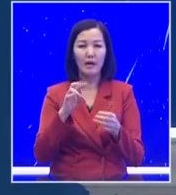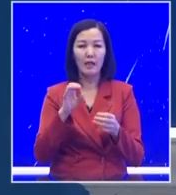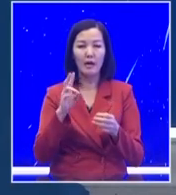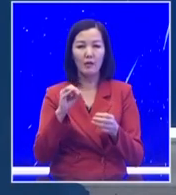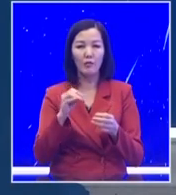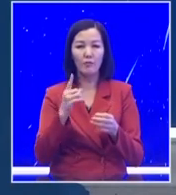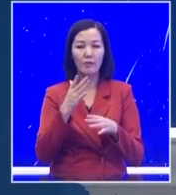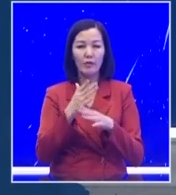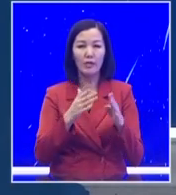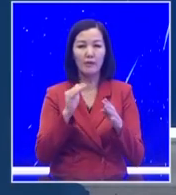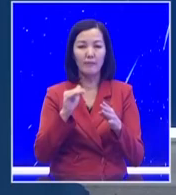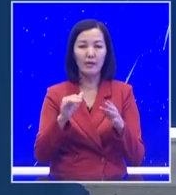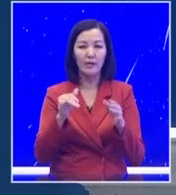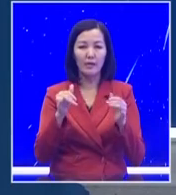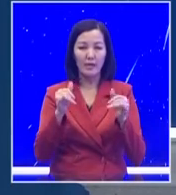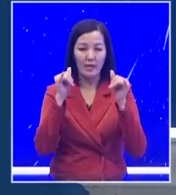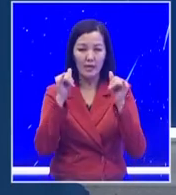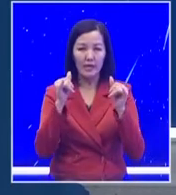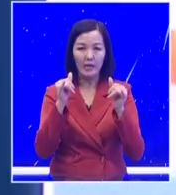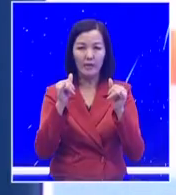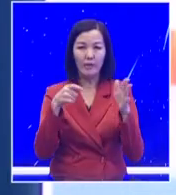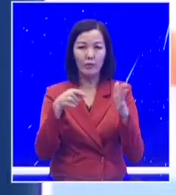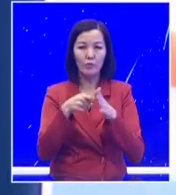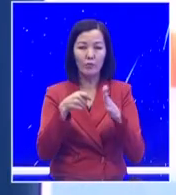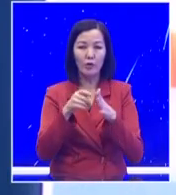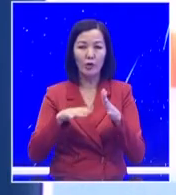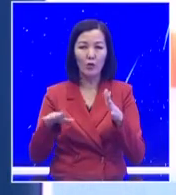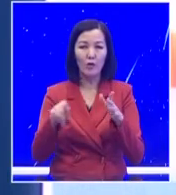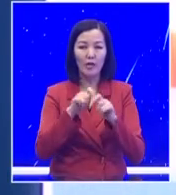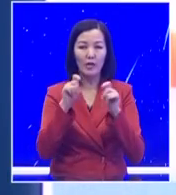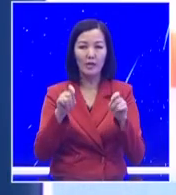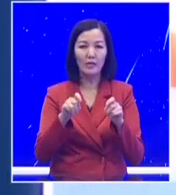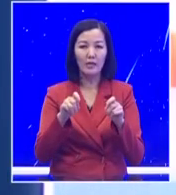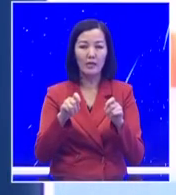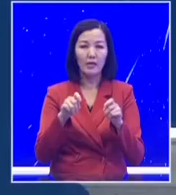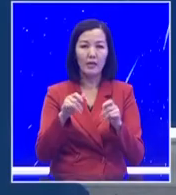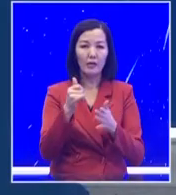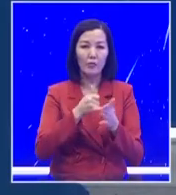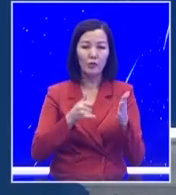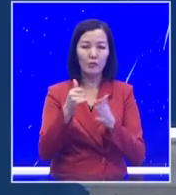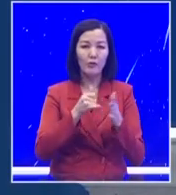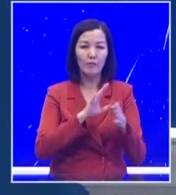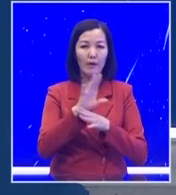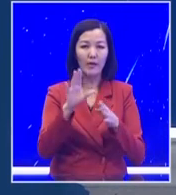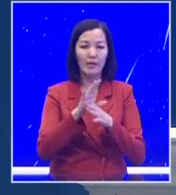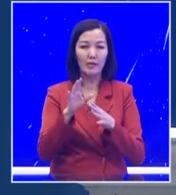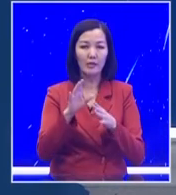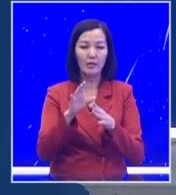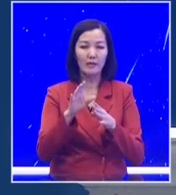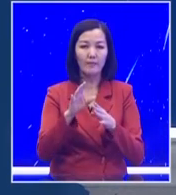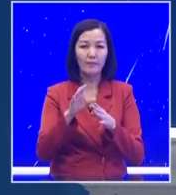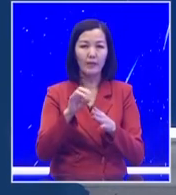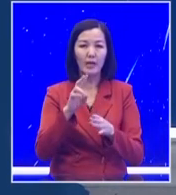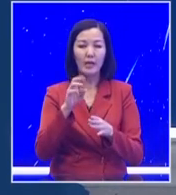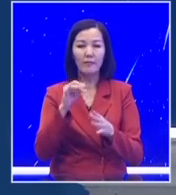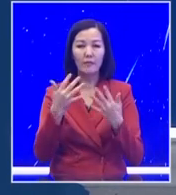серіктесін 1,5 мың басқа арналған ірі қара малын бордақылау алаңы, Алакөл май серіктесін өсімдік майын өңдеп арнайы ыдыстарға құю, Лепсі